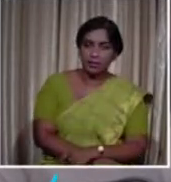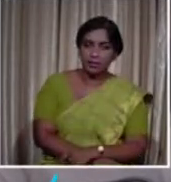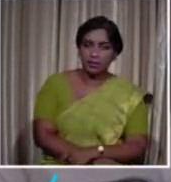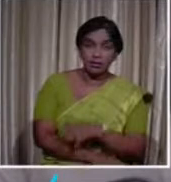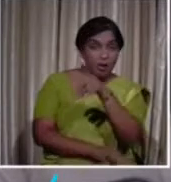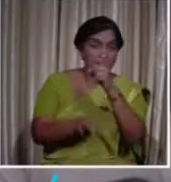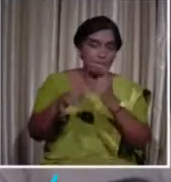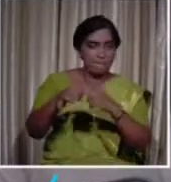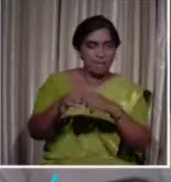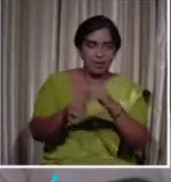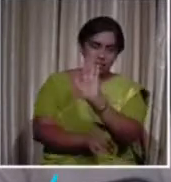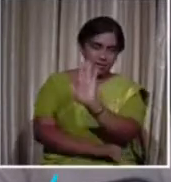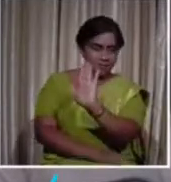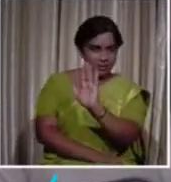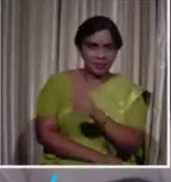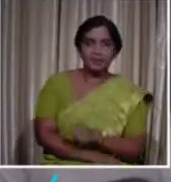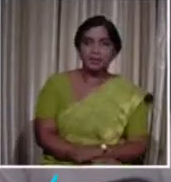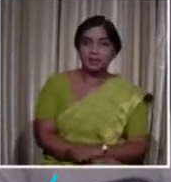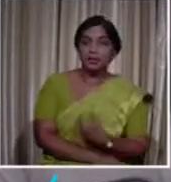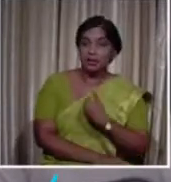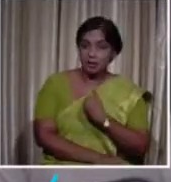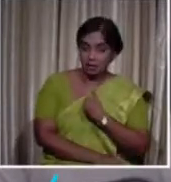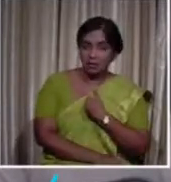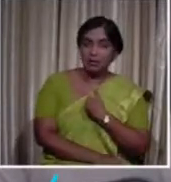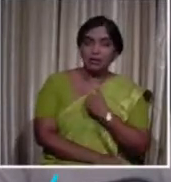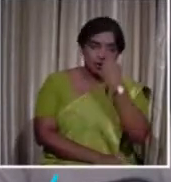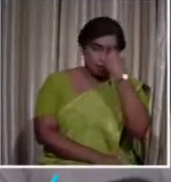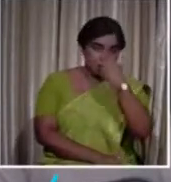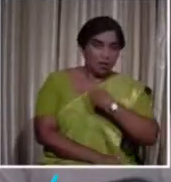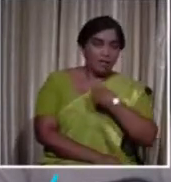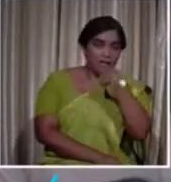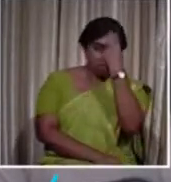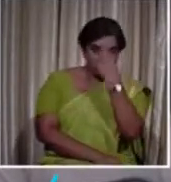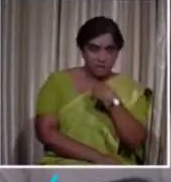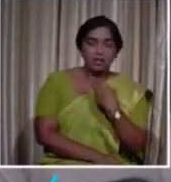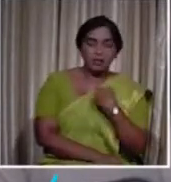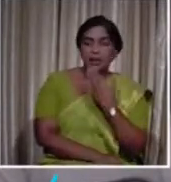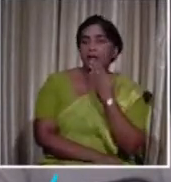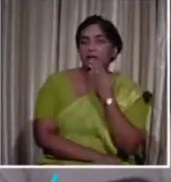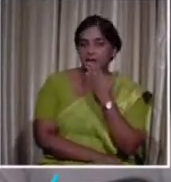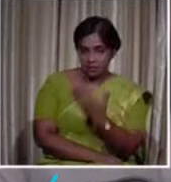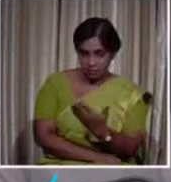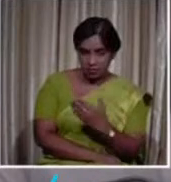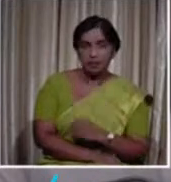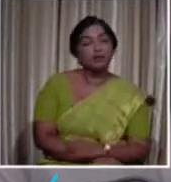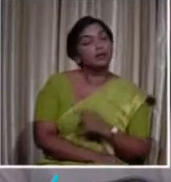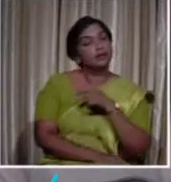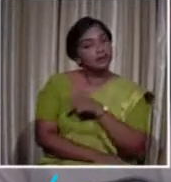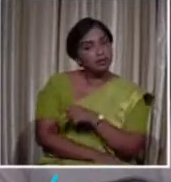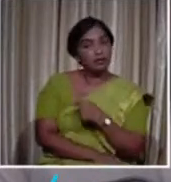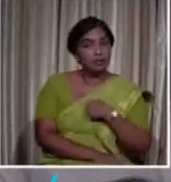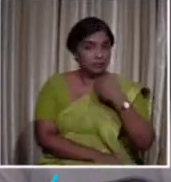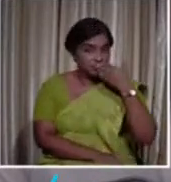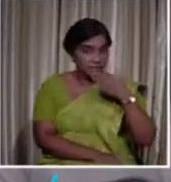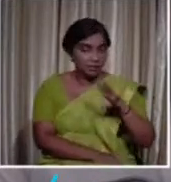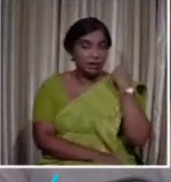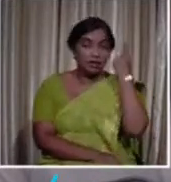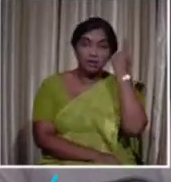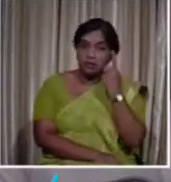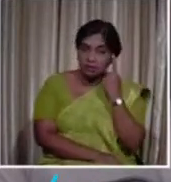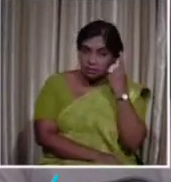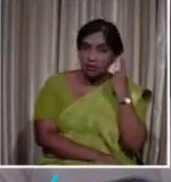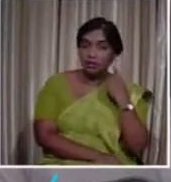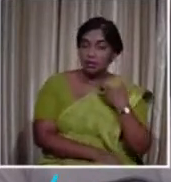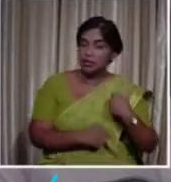ඒක ප්‍රශ්නයක් කරගන්න එපා මා කෙරෙහි ඒ තබපු විශ්වාසයට මම එතුමට ස්තුතිවන්ත වෙනවා එතුමා මගේ හැකියාව දක්ෂකම